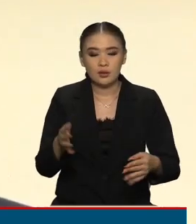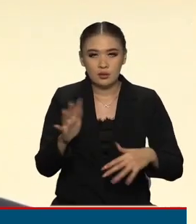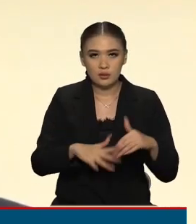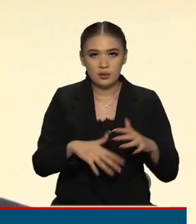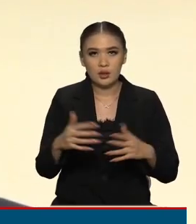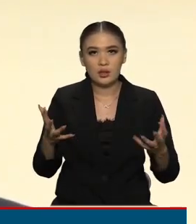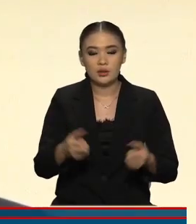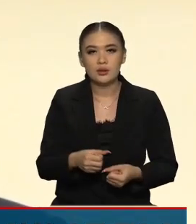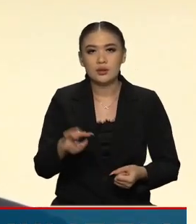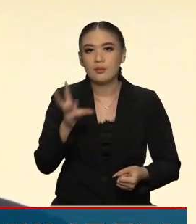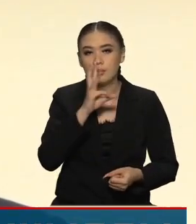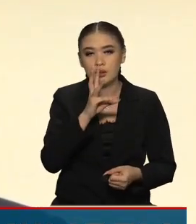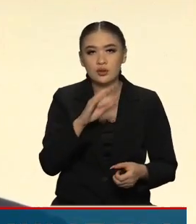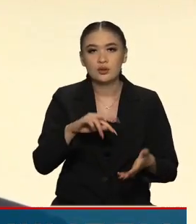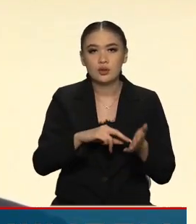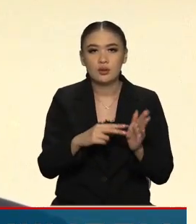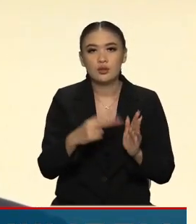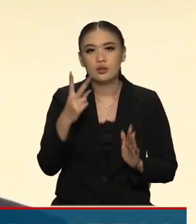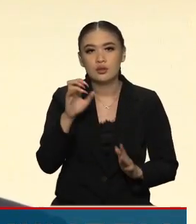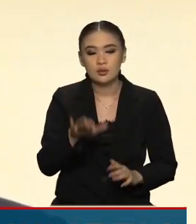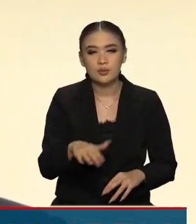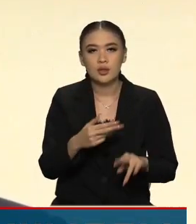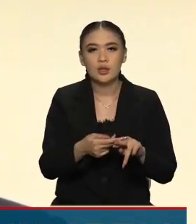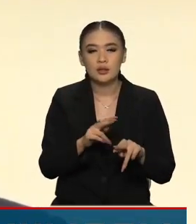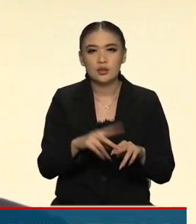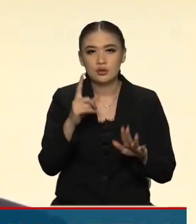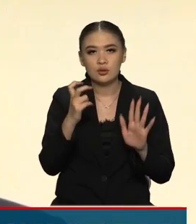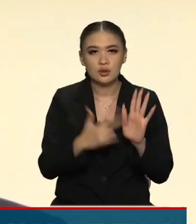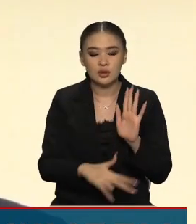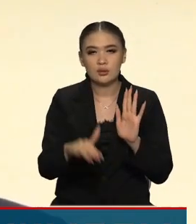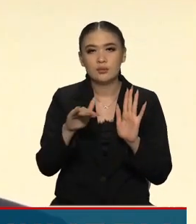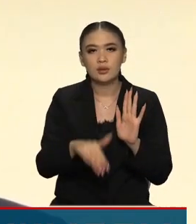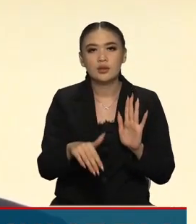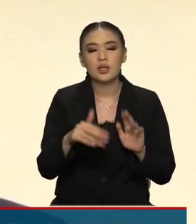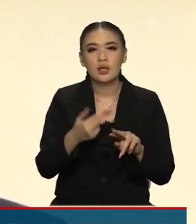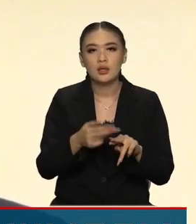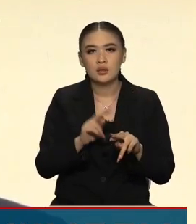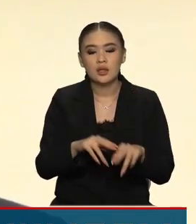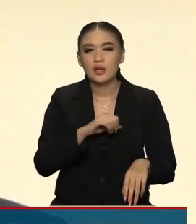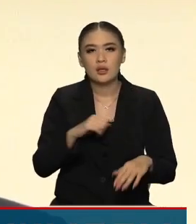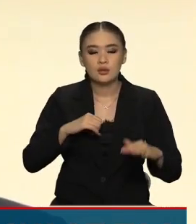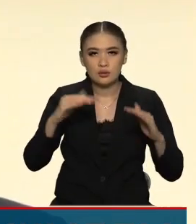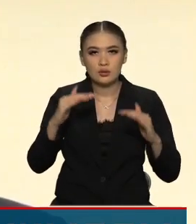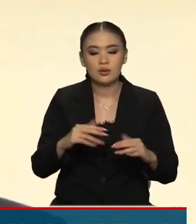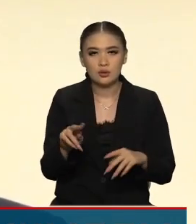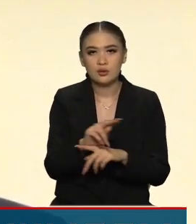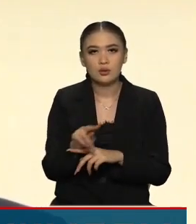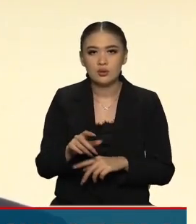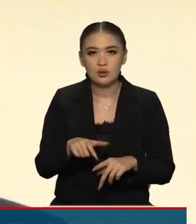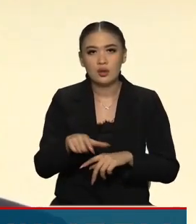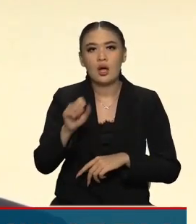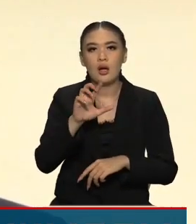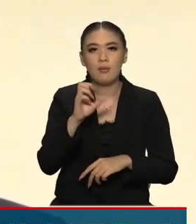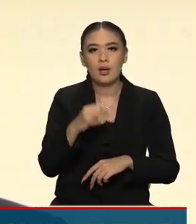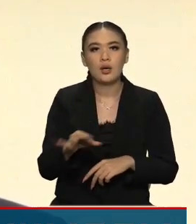жалақысы Ақтөбеде жобамен 200 мың теңге, Қызылордада 180 мың теңге. Дәл солай ең төменгі санаттағы жол жөндеушінің жалақысы Абай